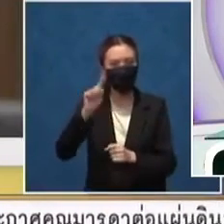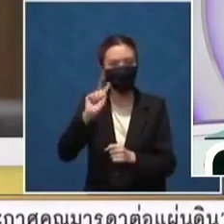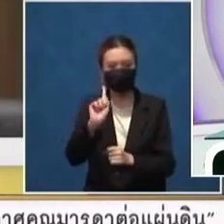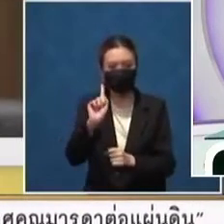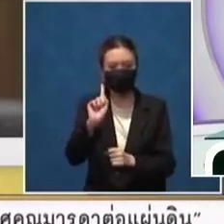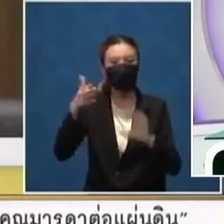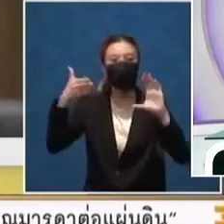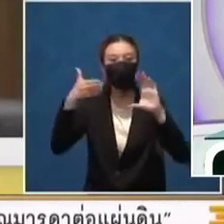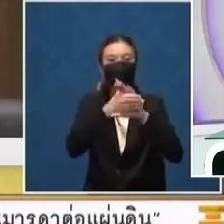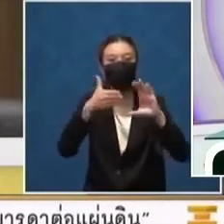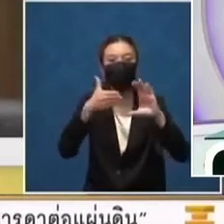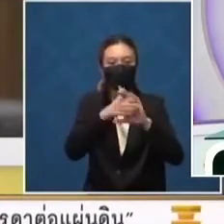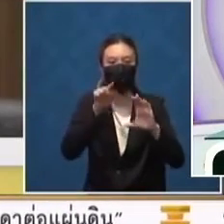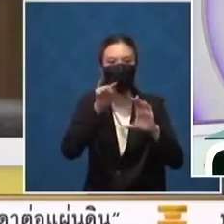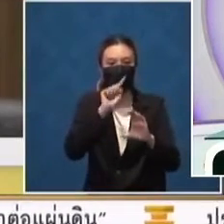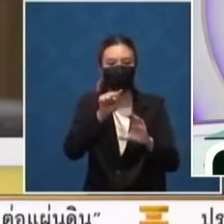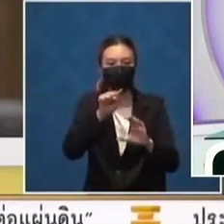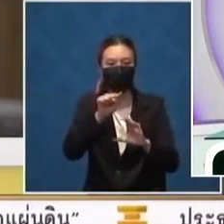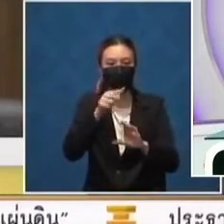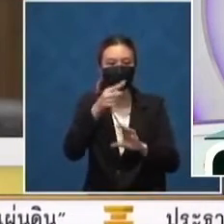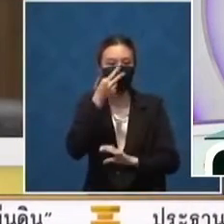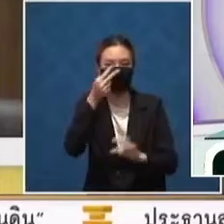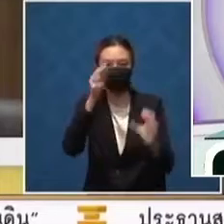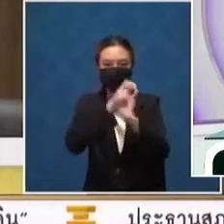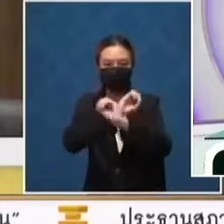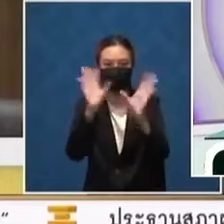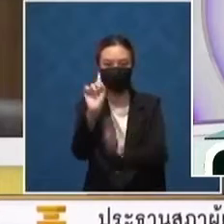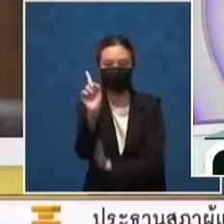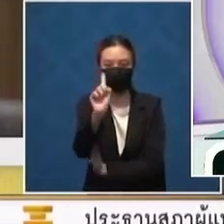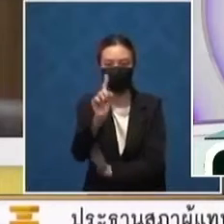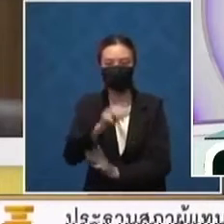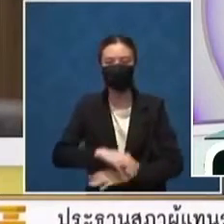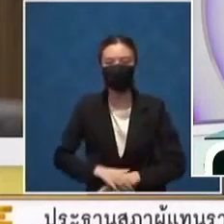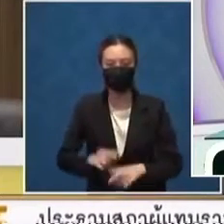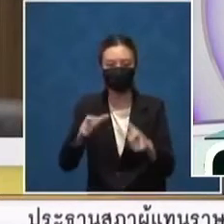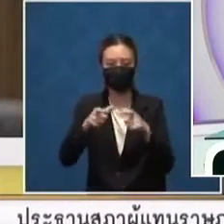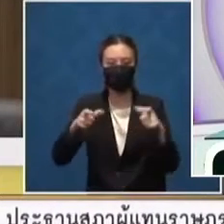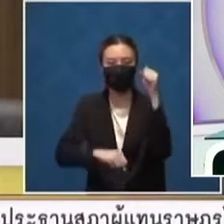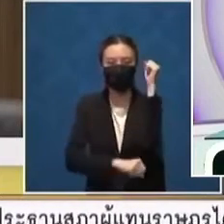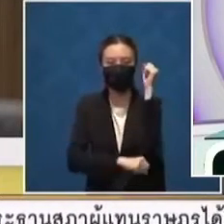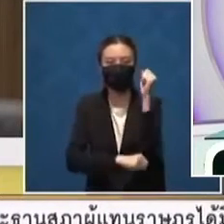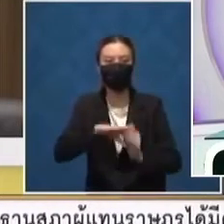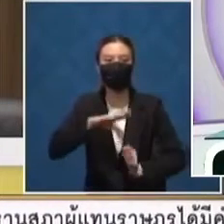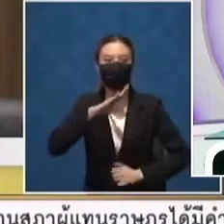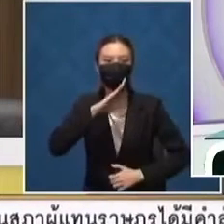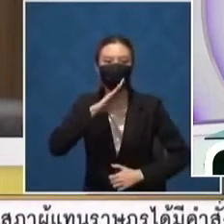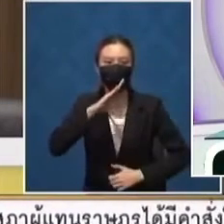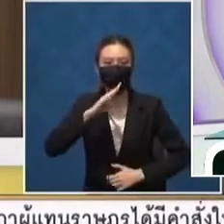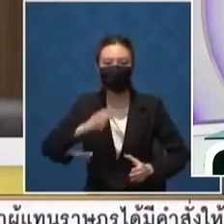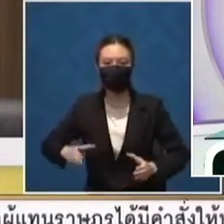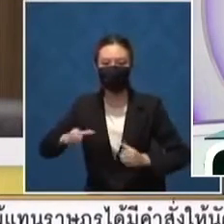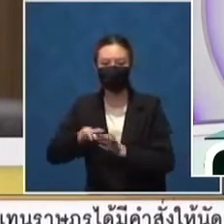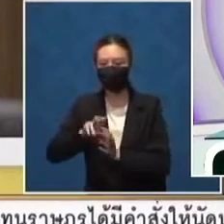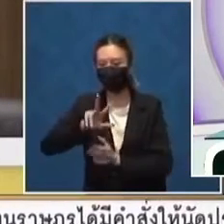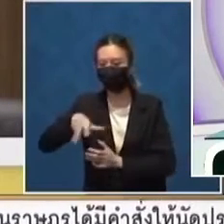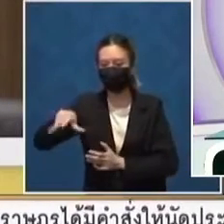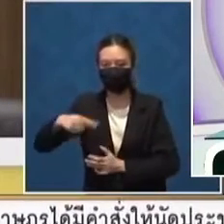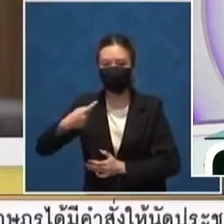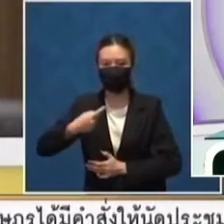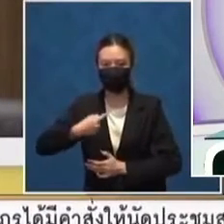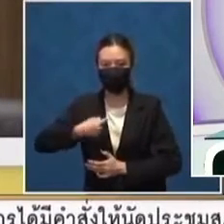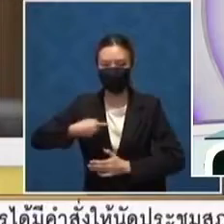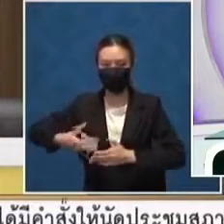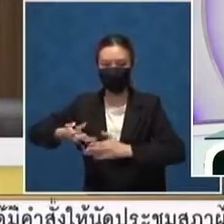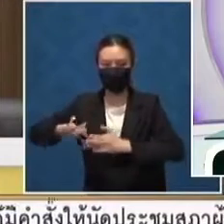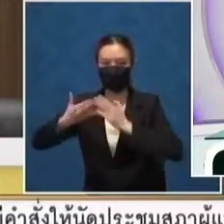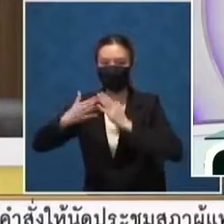ากบัตรสวัสดิการแห่งรัฐเนี่ยท่านก็ได้ยินแล้วว่าถ้าหากว่าได้เพื่อไทยมาเป็นรัฐบาลเขาจะล้มโครงการนี้ออกไ